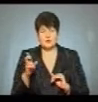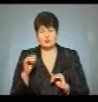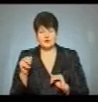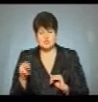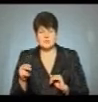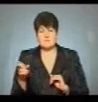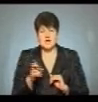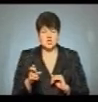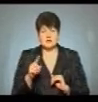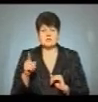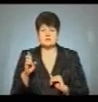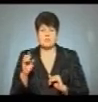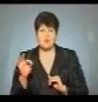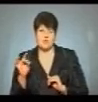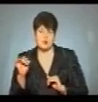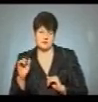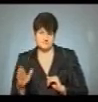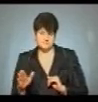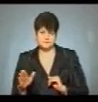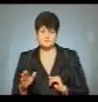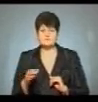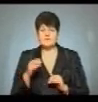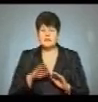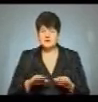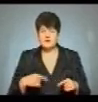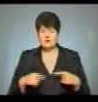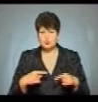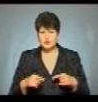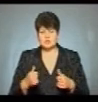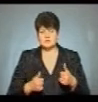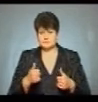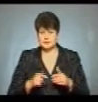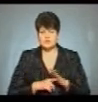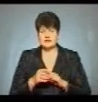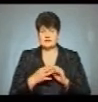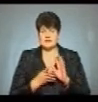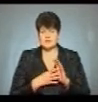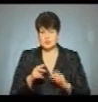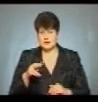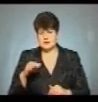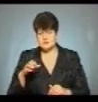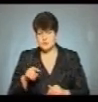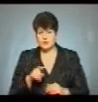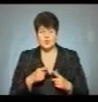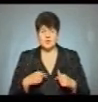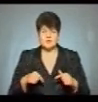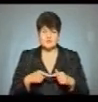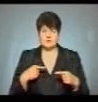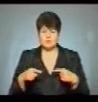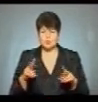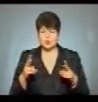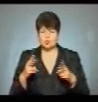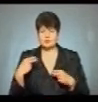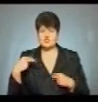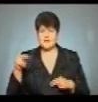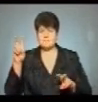та Зборова, повідомив тренер Андрій Кондзьолка. Дитячий футбольний турнір стартував 19 листопада. Його організував футбольний клуб